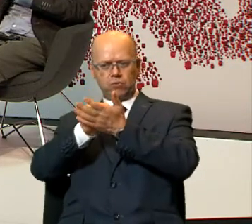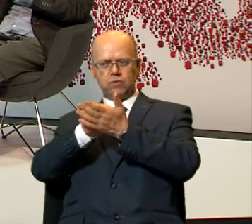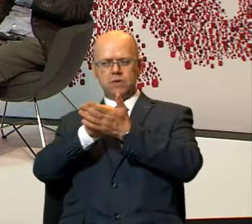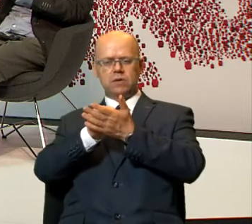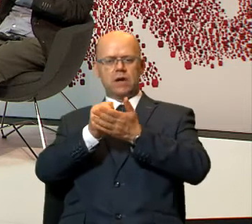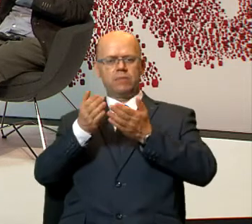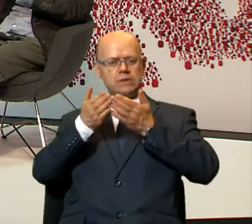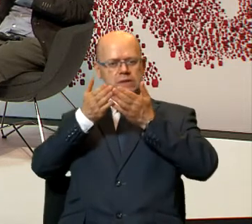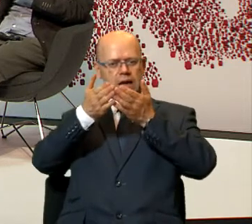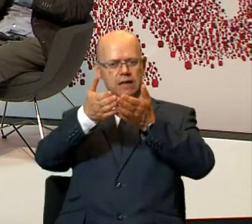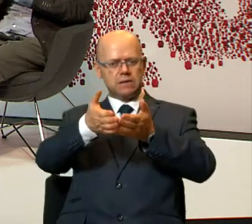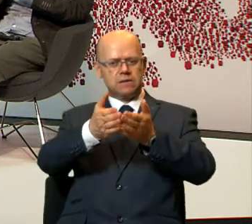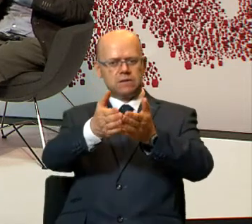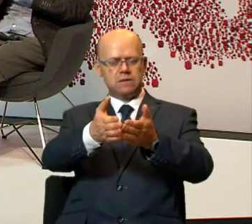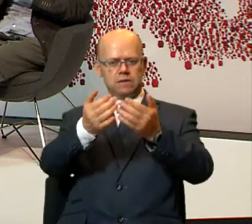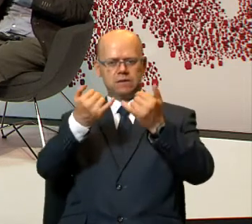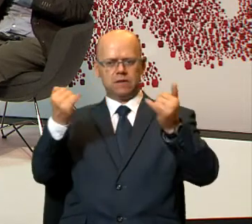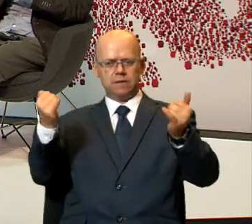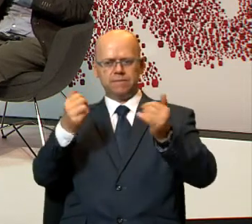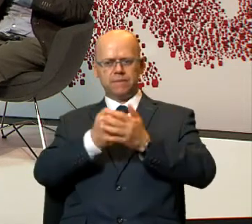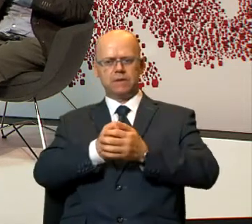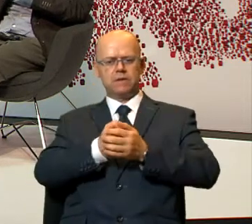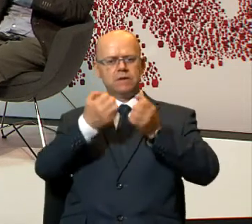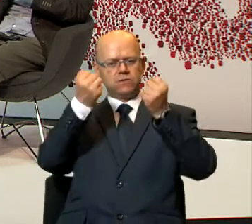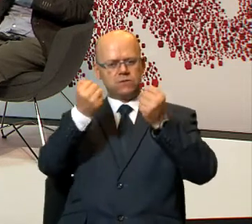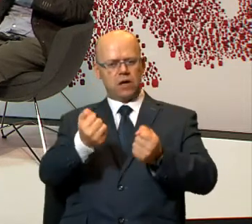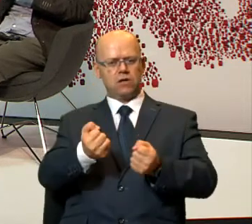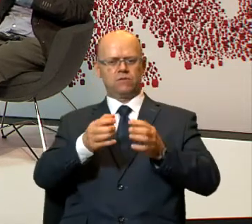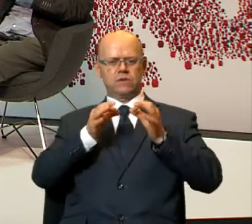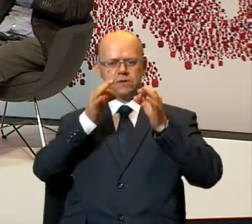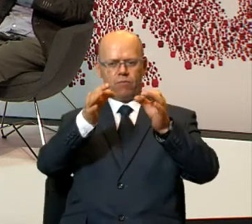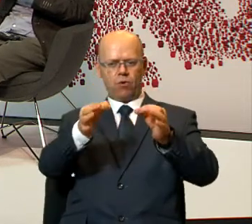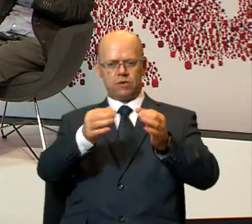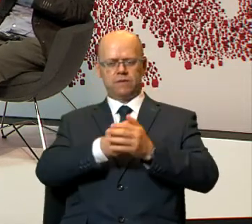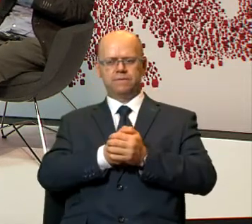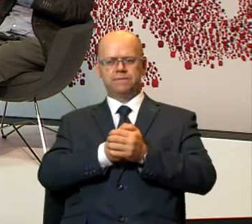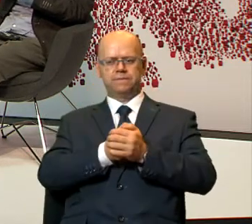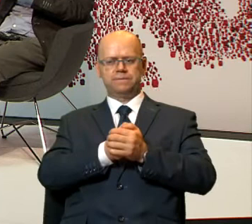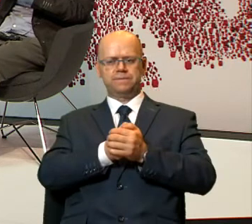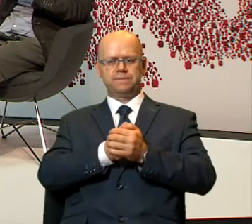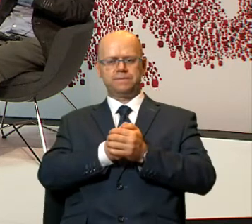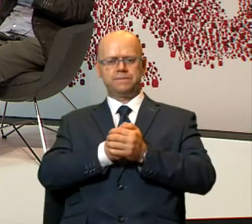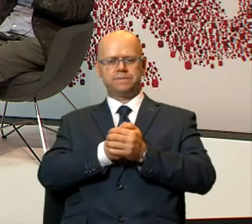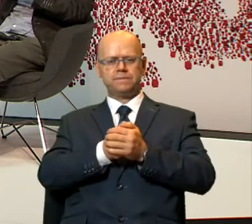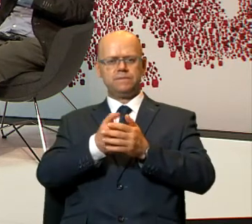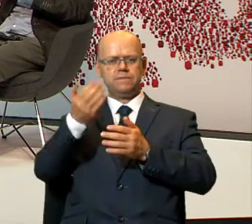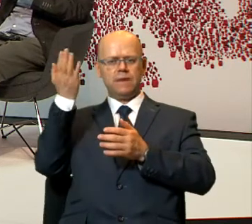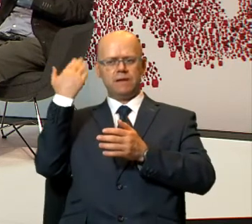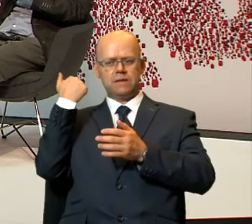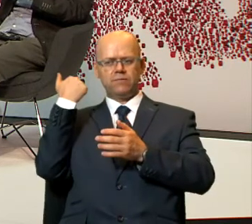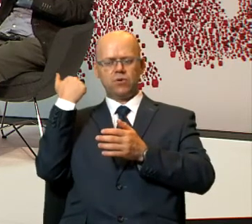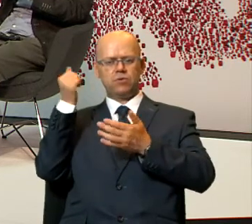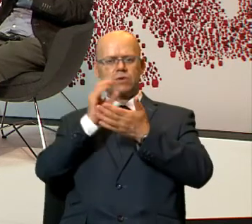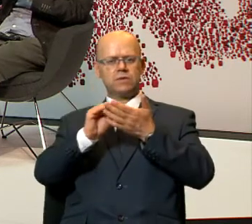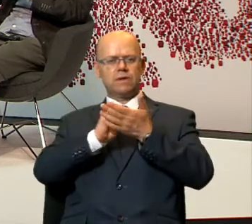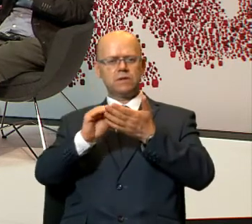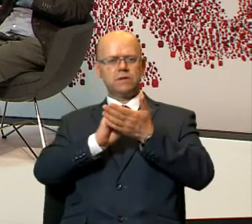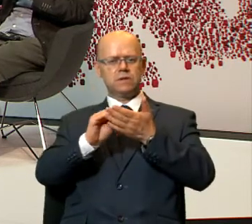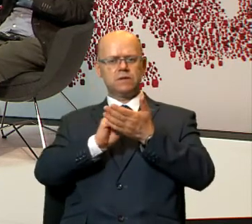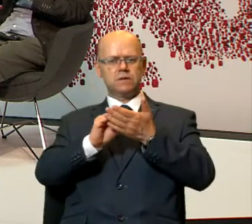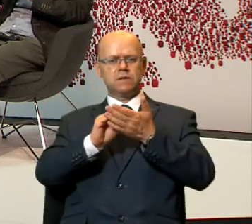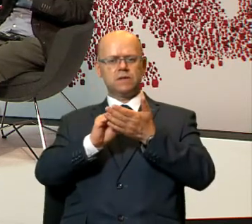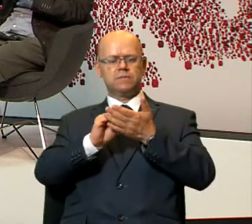statków i też ciężarówek, niezależnie od tego, że niegdyś podpisywaliśmy